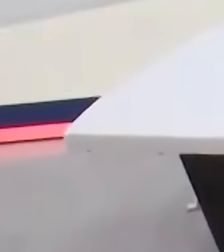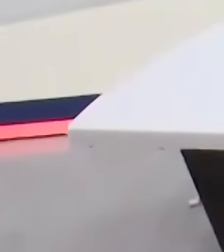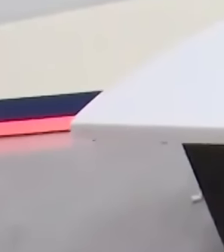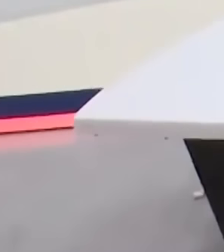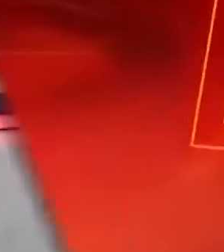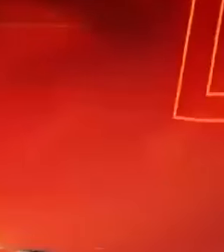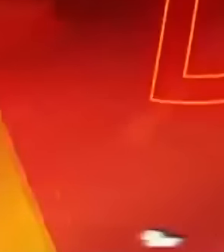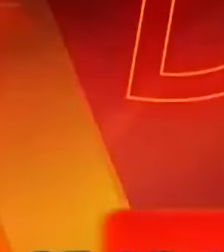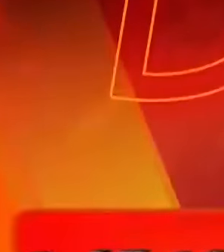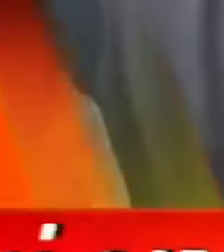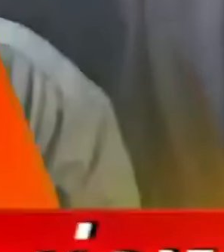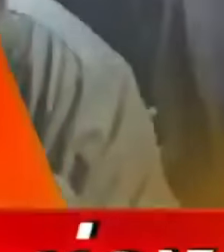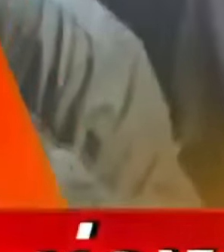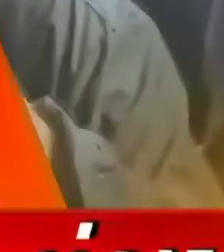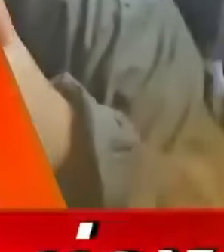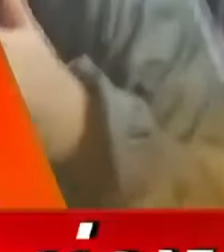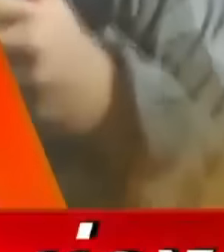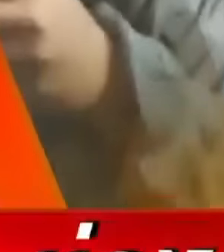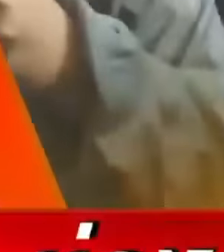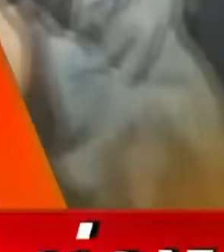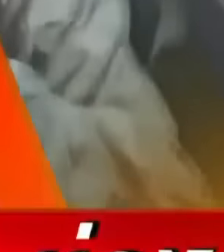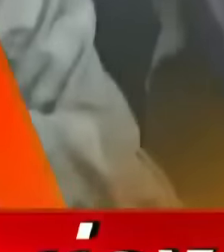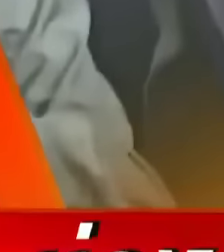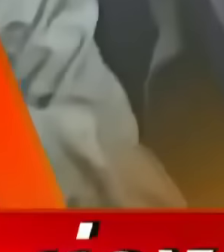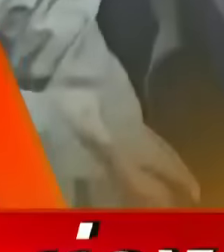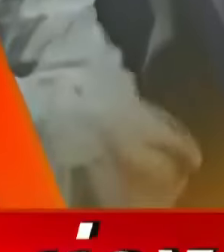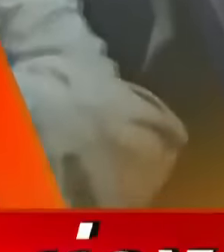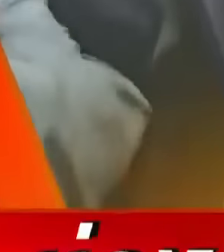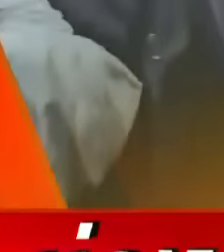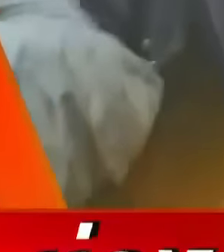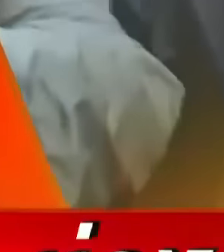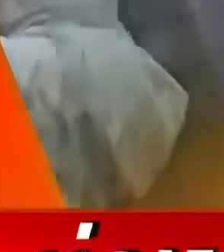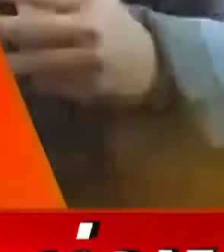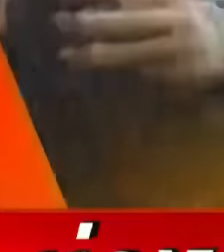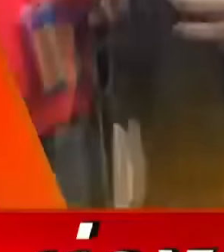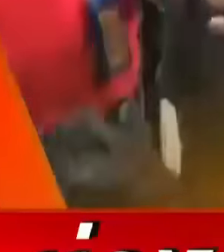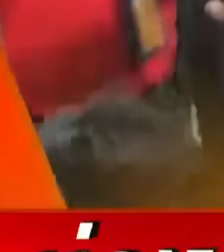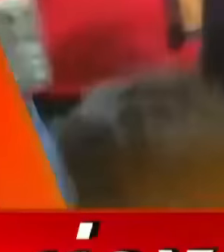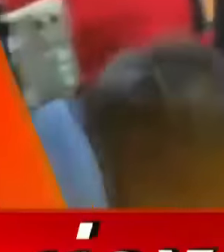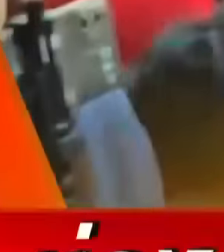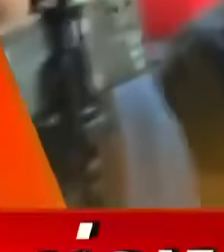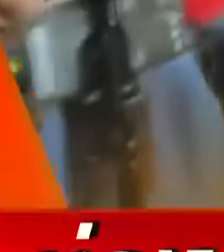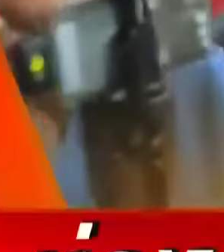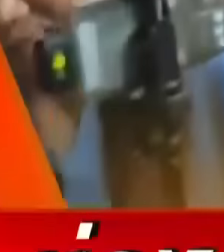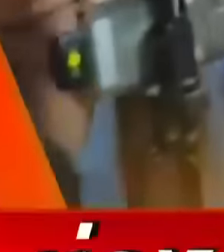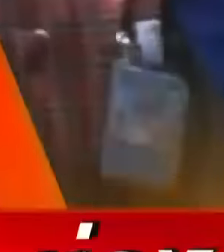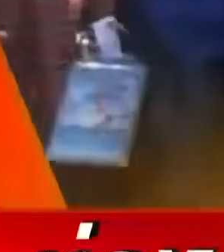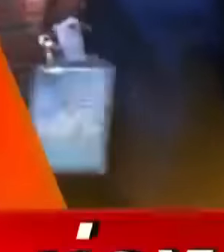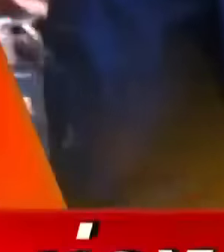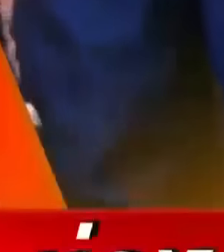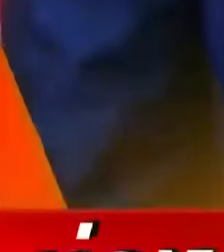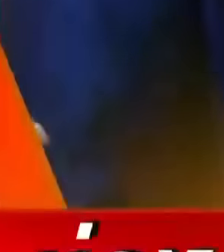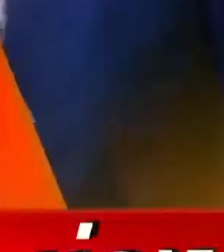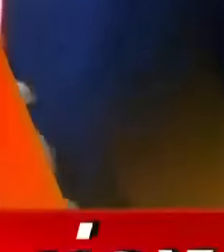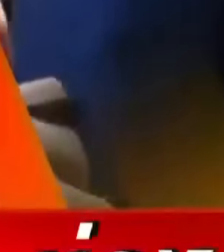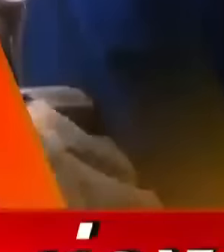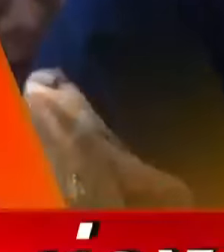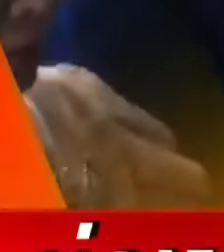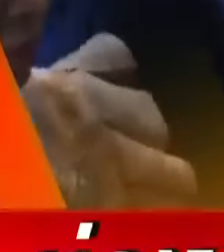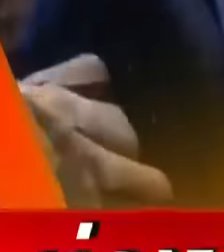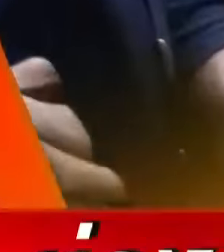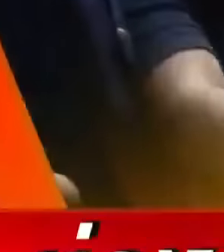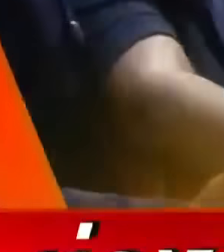านะคะว่าจะมีการพูดคุยกันถึงเรื่องของคดีตากใบหรือไม่นะคะรวมถึงเรื่องของรถไฟฟ้า